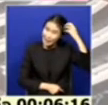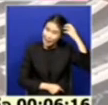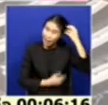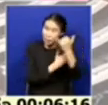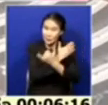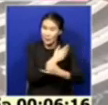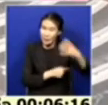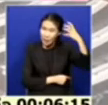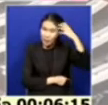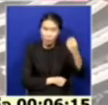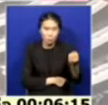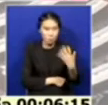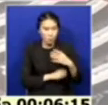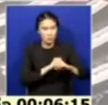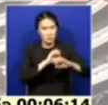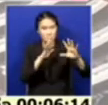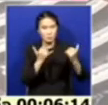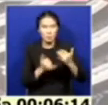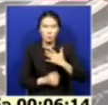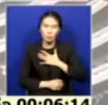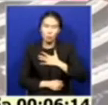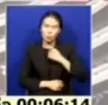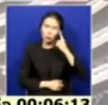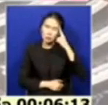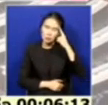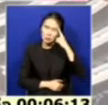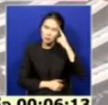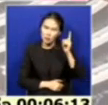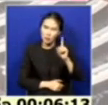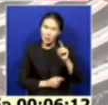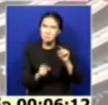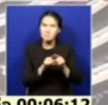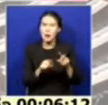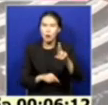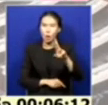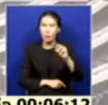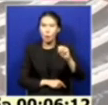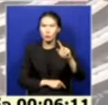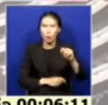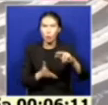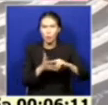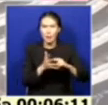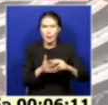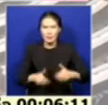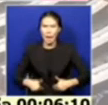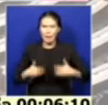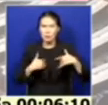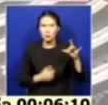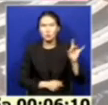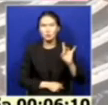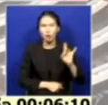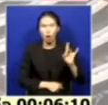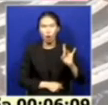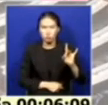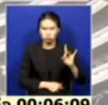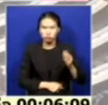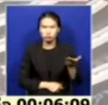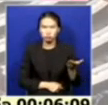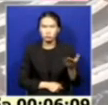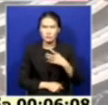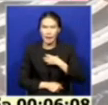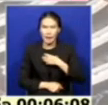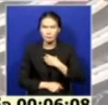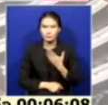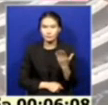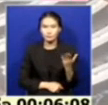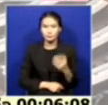พูดถึงก็ไร้ร่องรอยในสปป.ลาวก็ไม่มีคำต